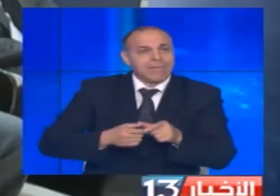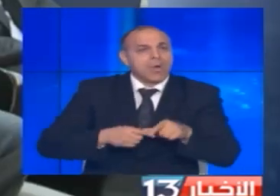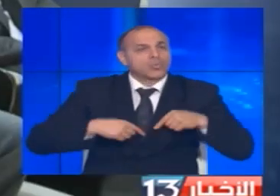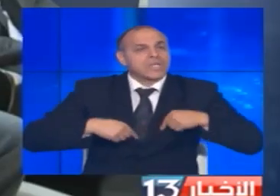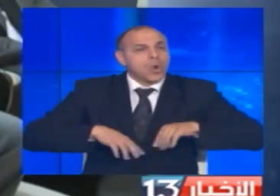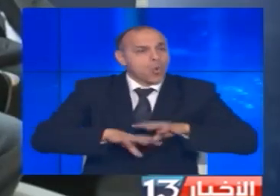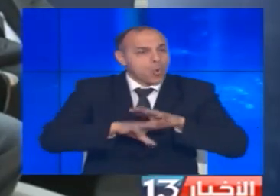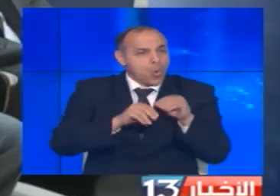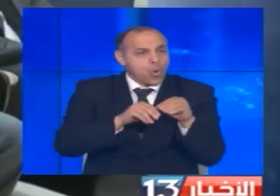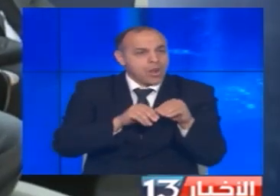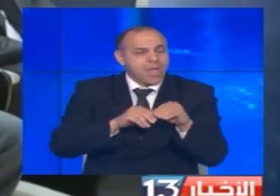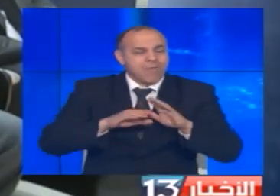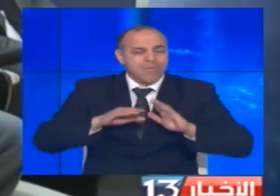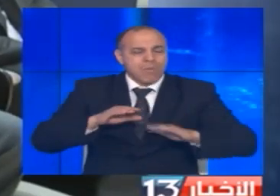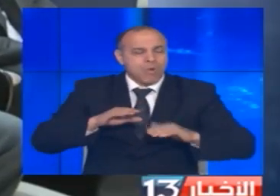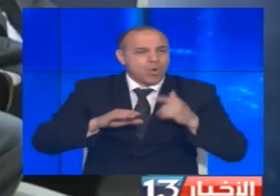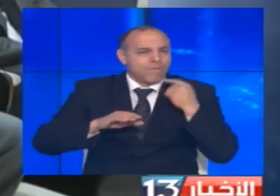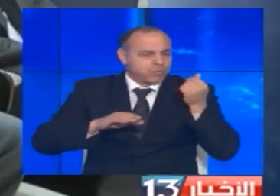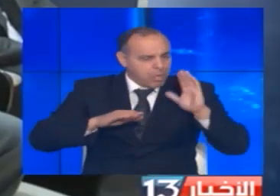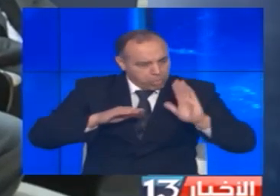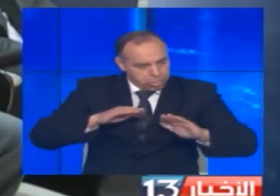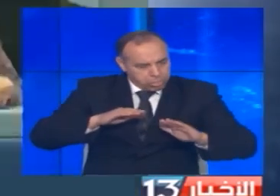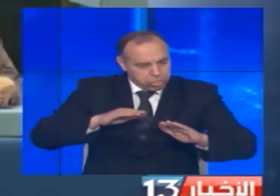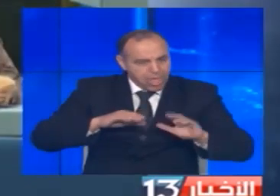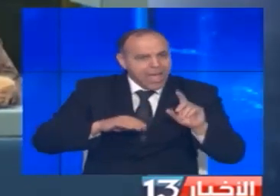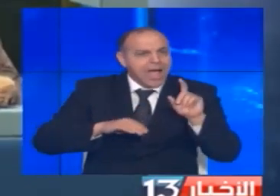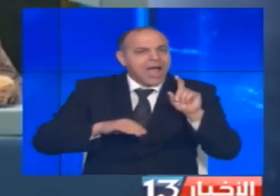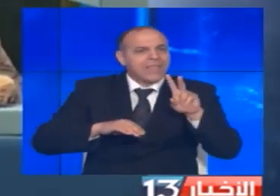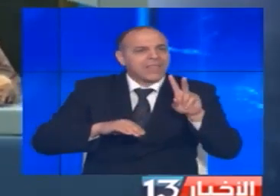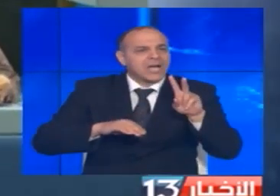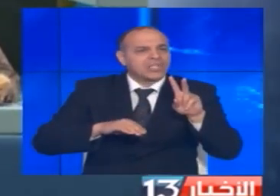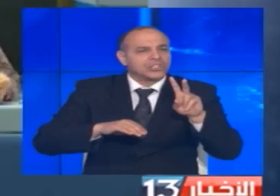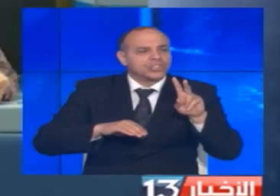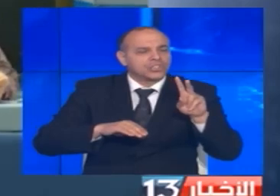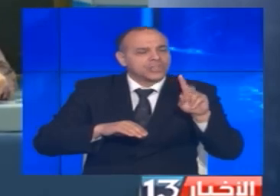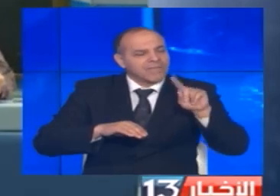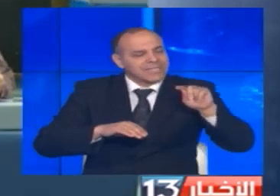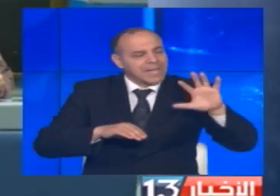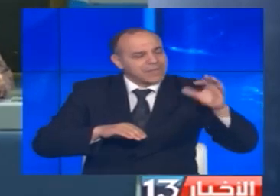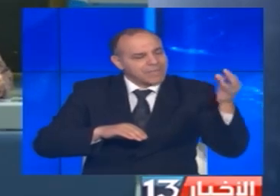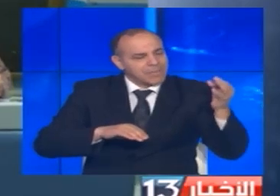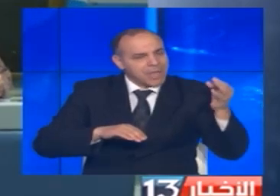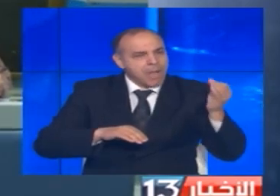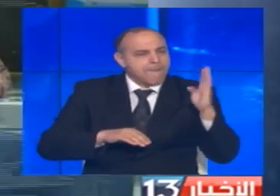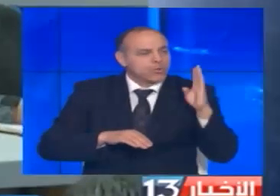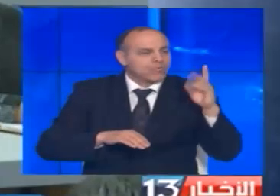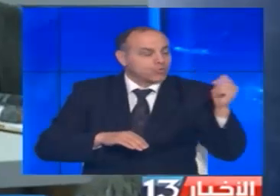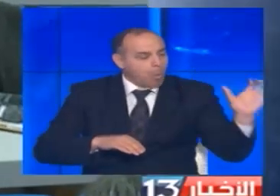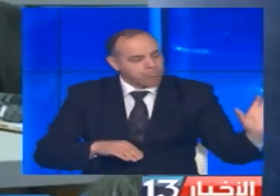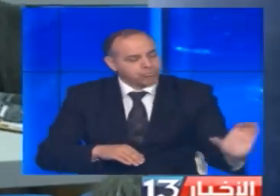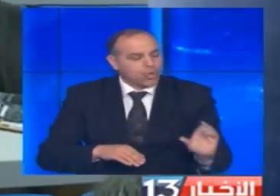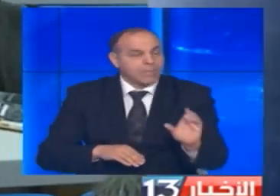يهدف إلى التخفيض في كتلة الأجور إلى مستوى 12.5%